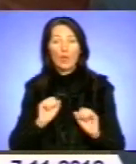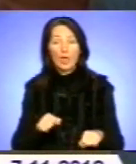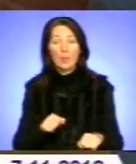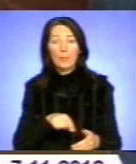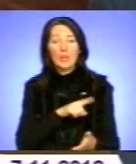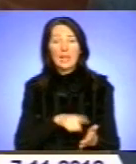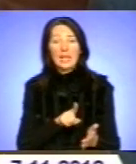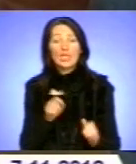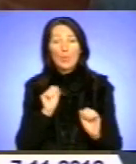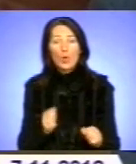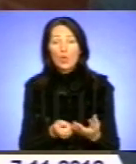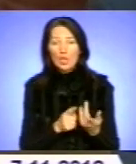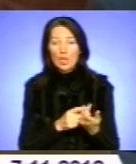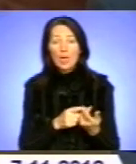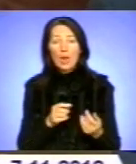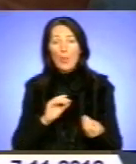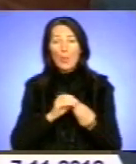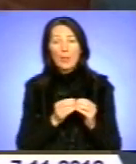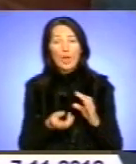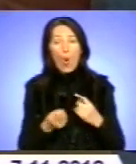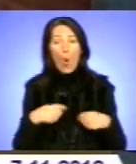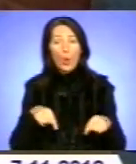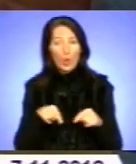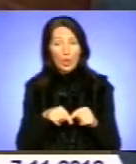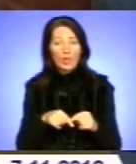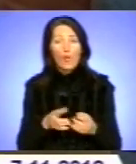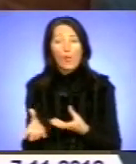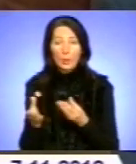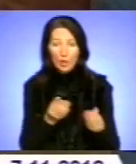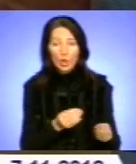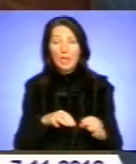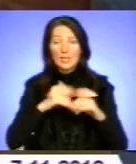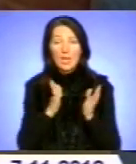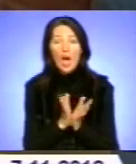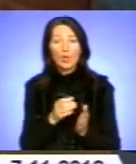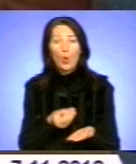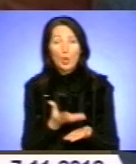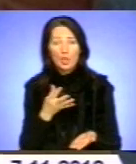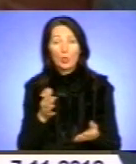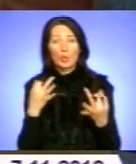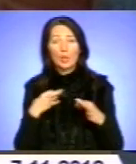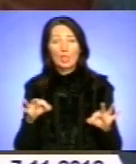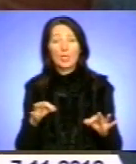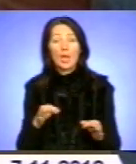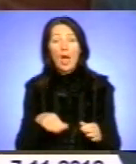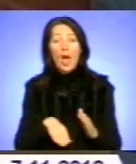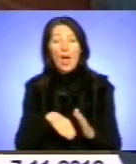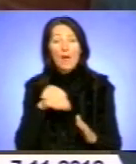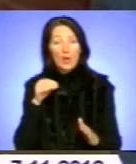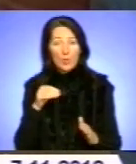проблемних округів вплинути на загальну оцінку демократичності виборів і формування нового складу законодавчого